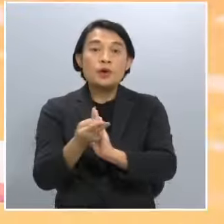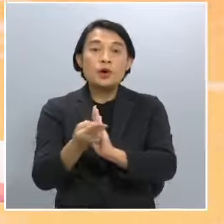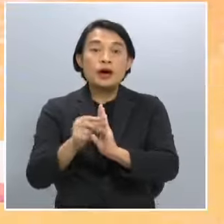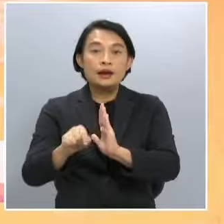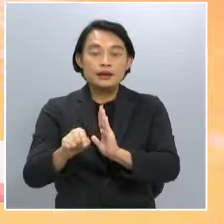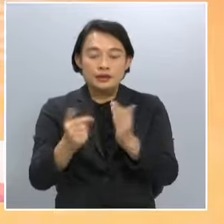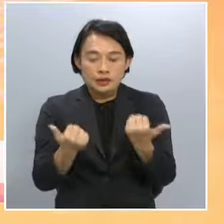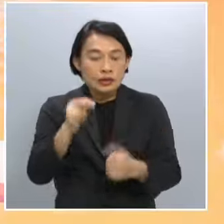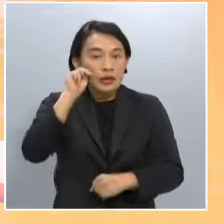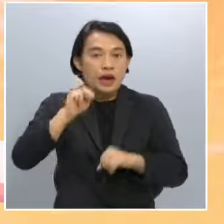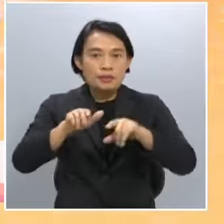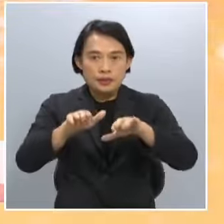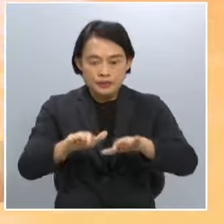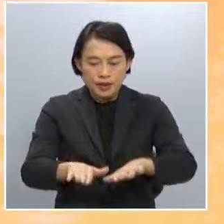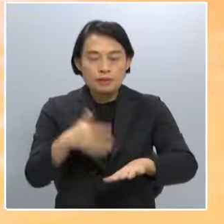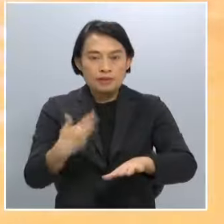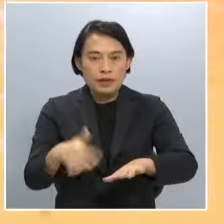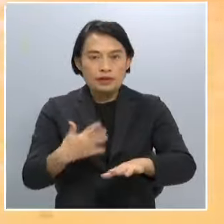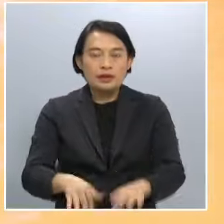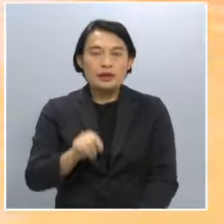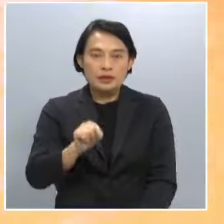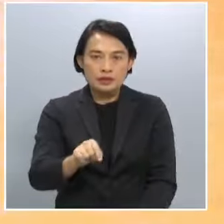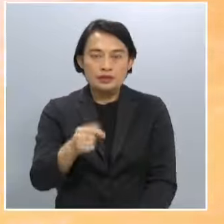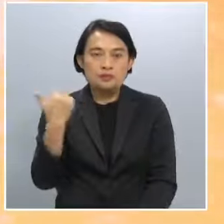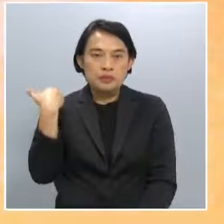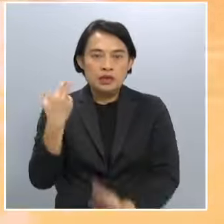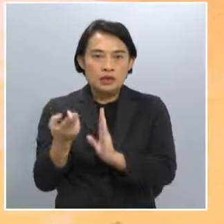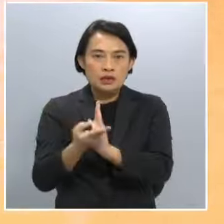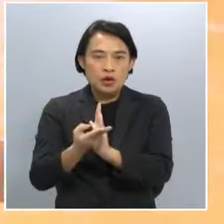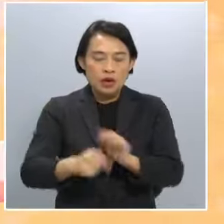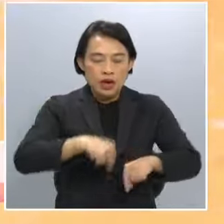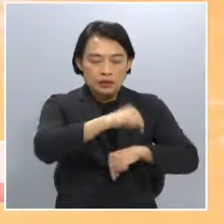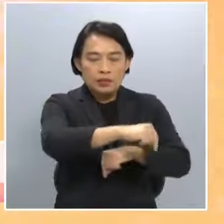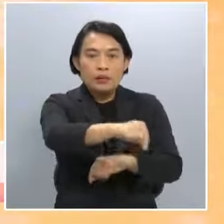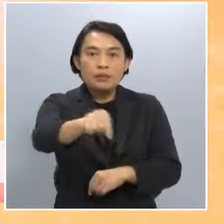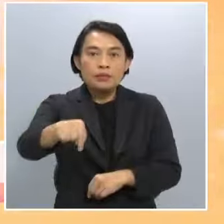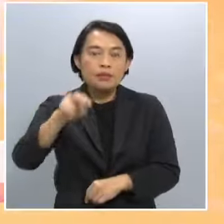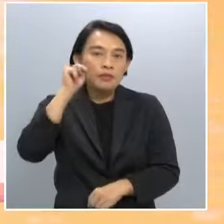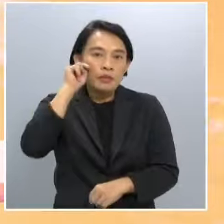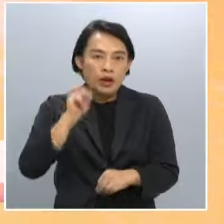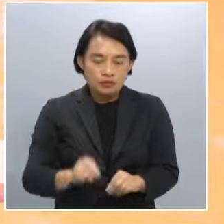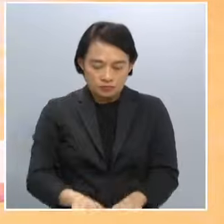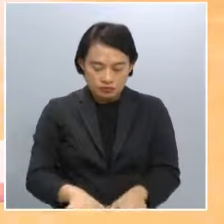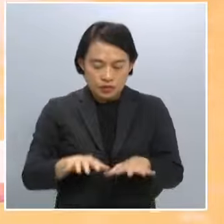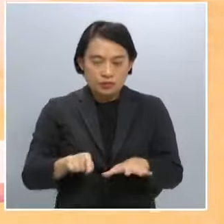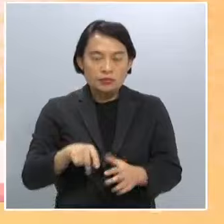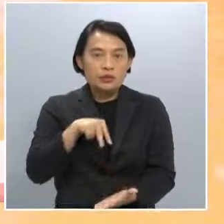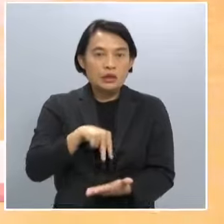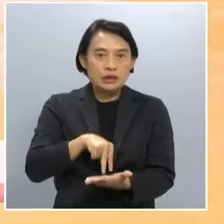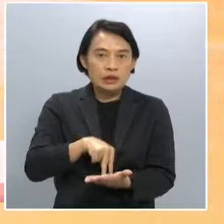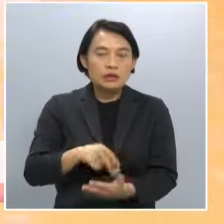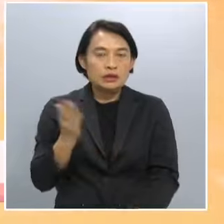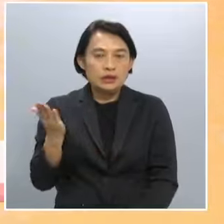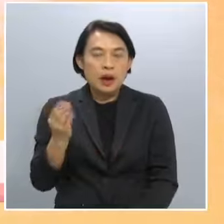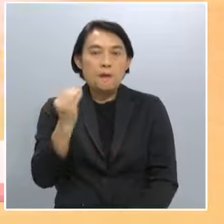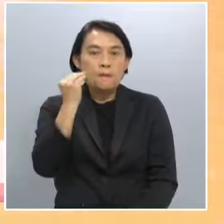น้ำเริ่มลดระดับลดลงแล้วนะครับแต่ในหลายพื้นที่ในจังหวัดหนองคายเองก็ยังมีน้ำท่วมสูงอยู่นะครับอย่างจุดที่ผมยืนอยู่ขณะนี้ก็คือบ้านเวียง